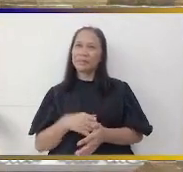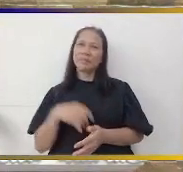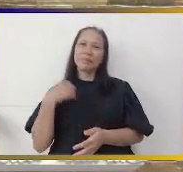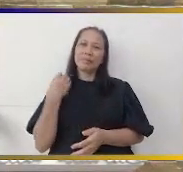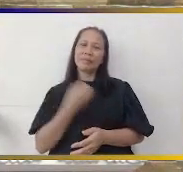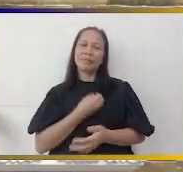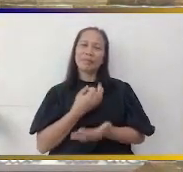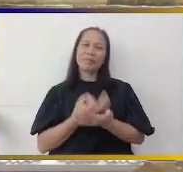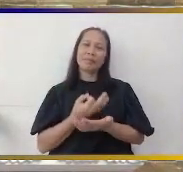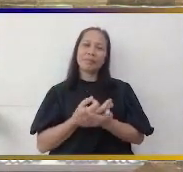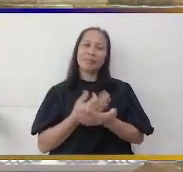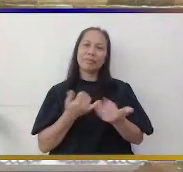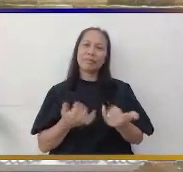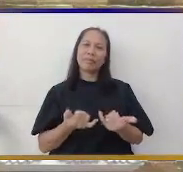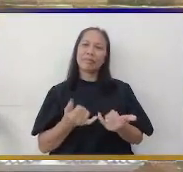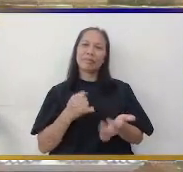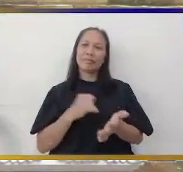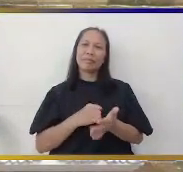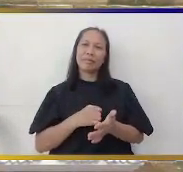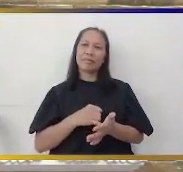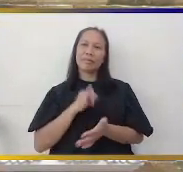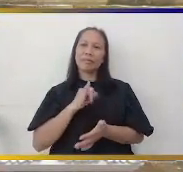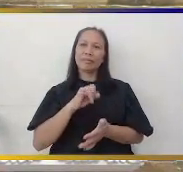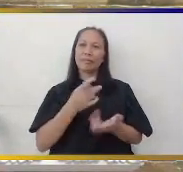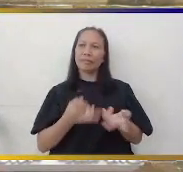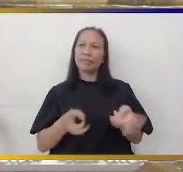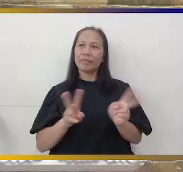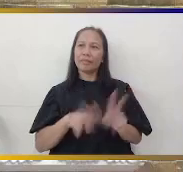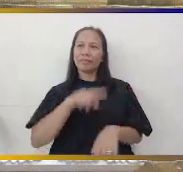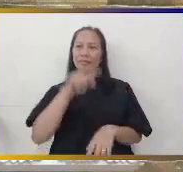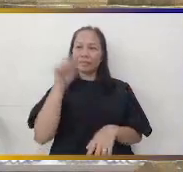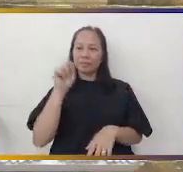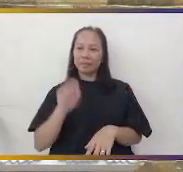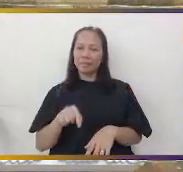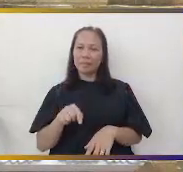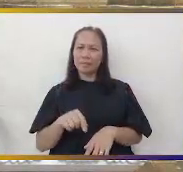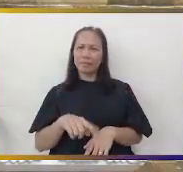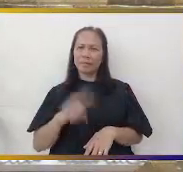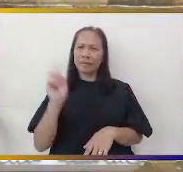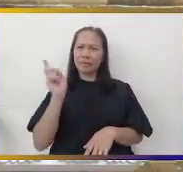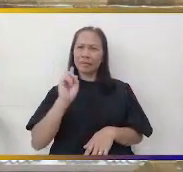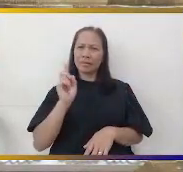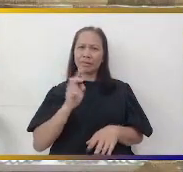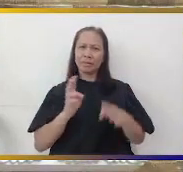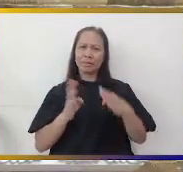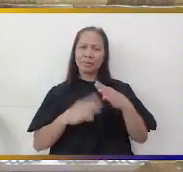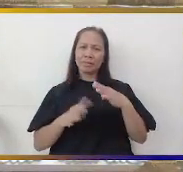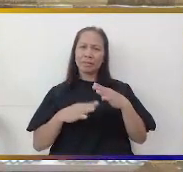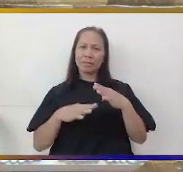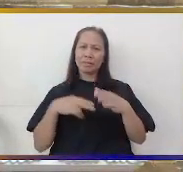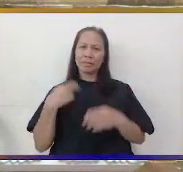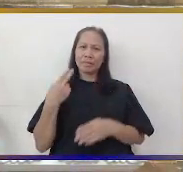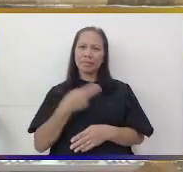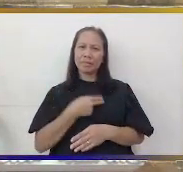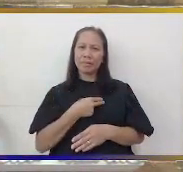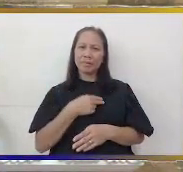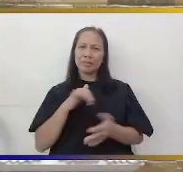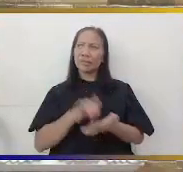ngayon is it valuable Anong basihan natin na yung pera natin ay